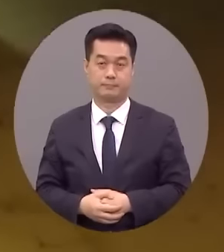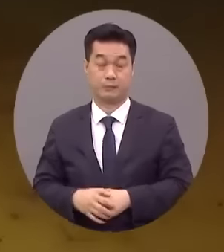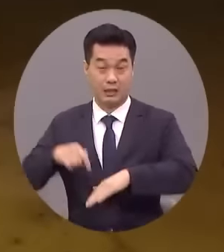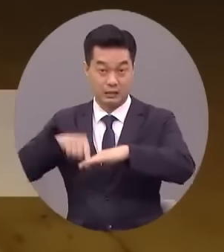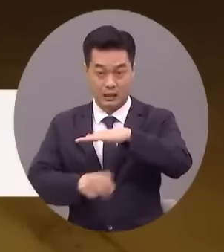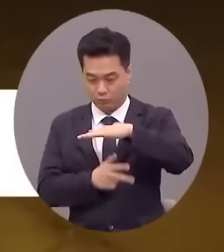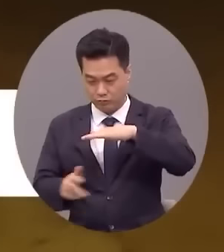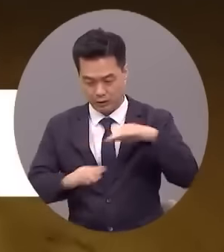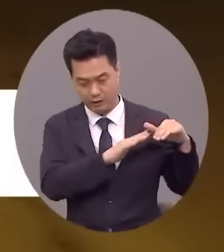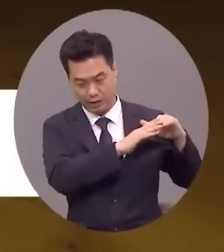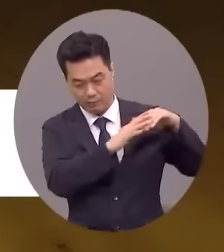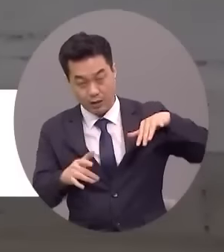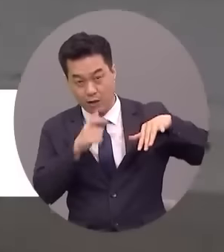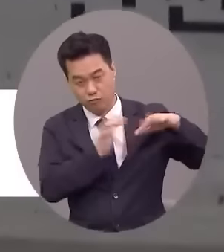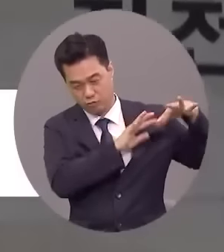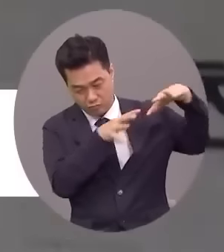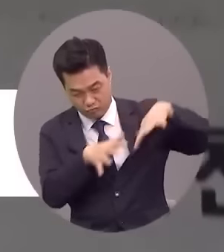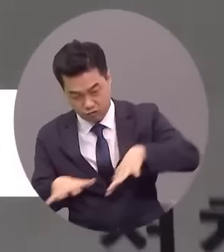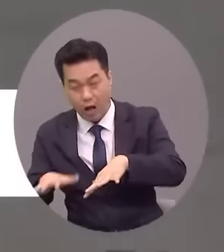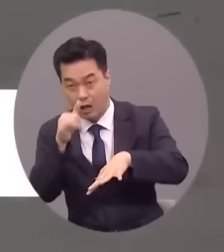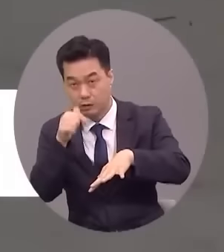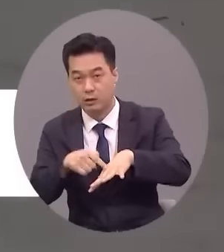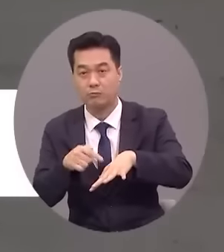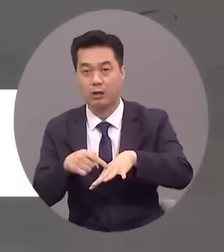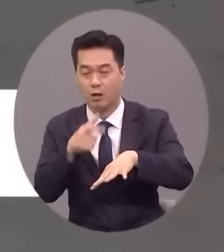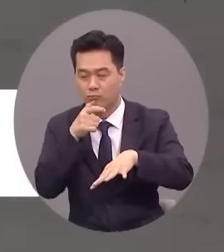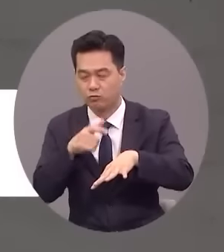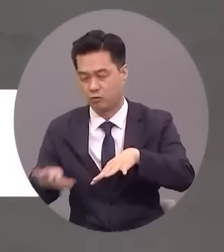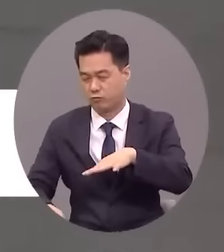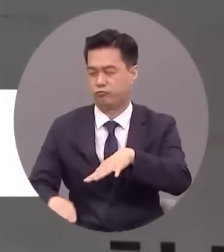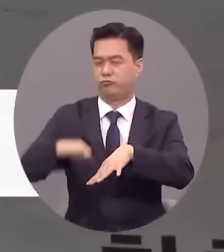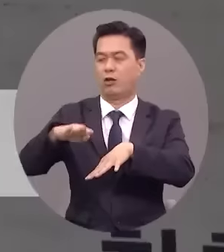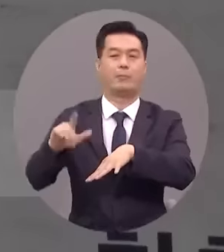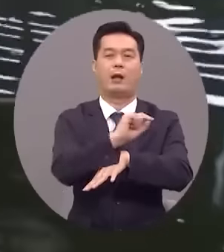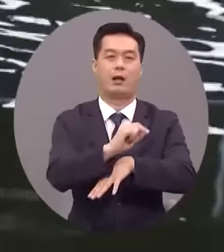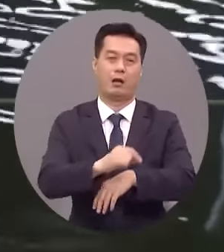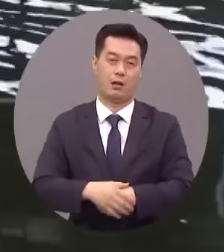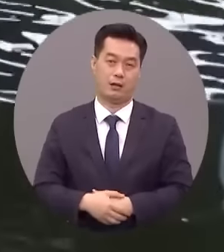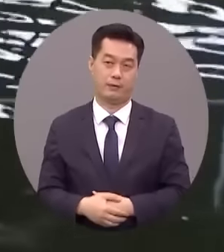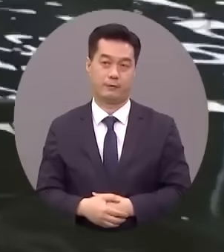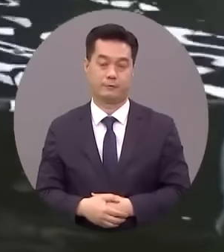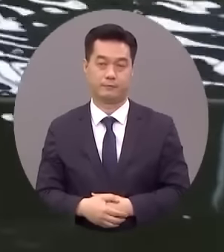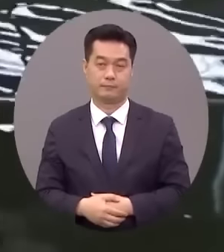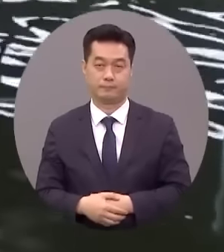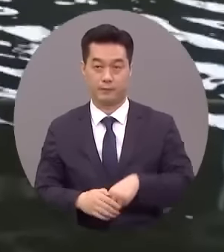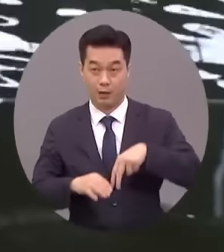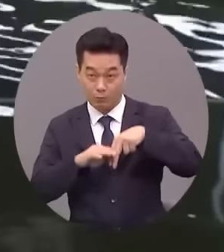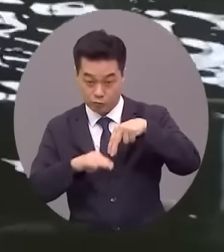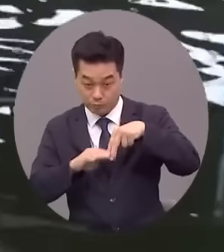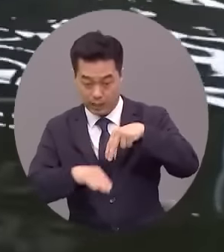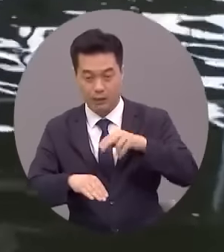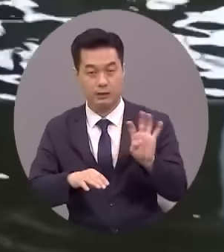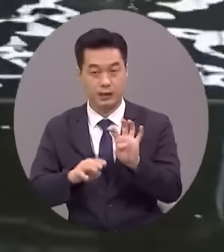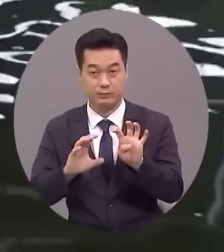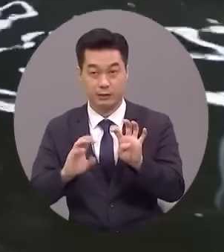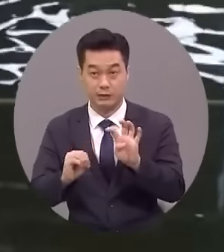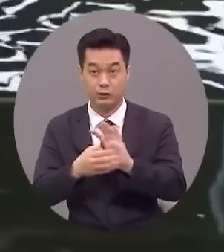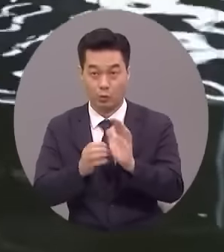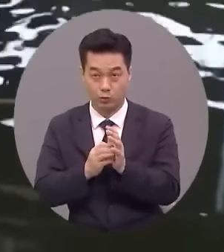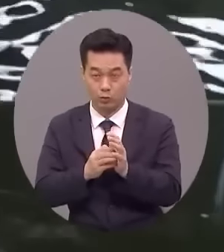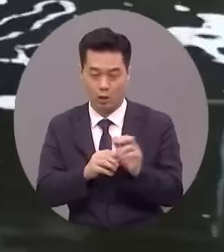주차장은 내리막길을 타고 물이 쏟아져 들어오기 때문에 수위가 훨씬 빨리 치솟습니다. 무릎 바로 아래인 40cm 정도만 물이